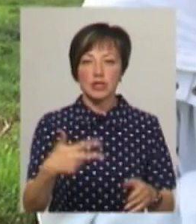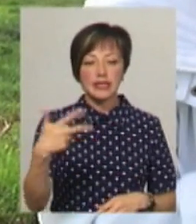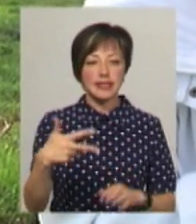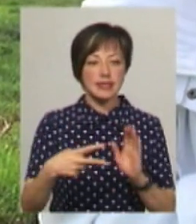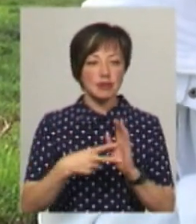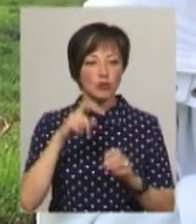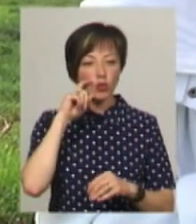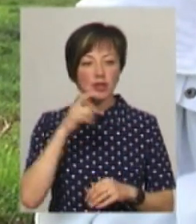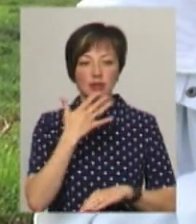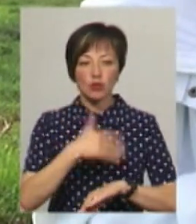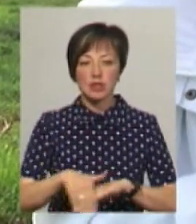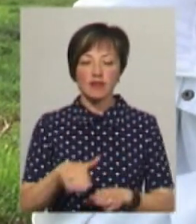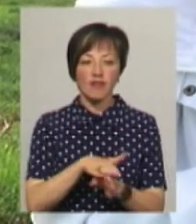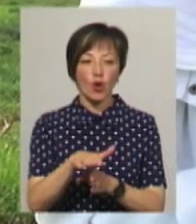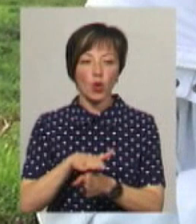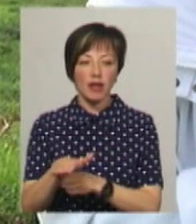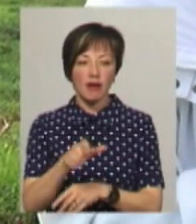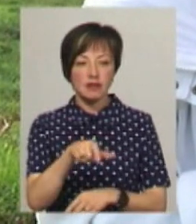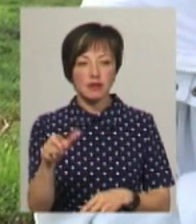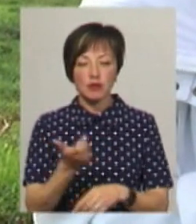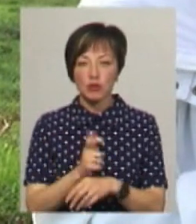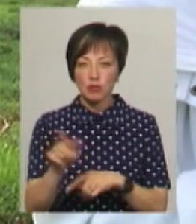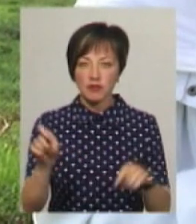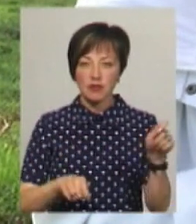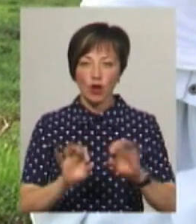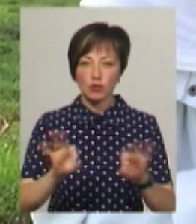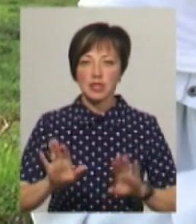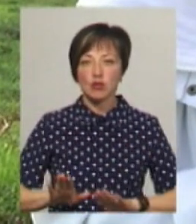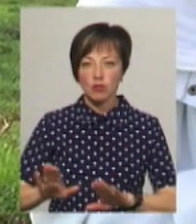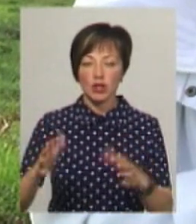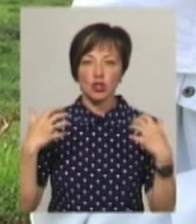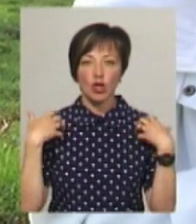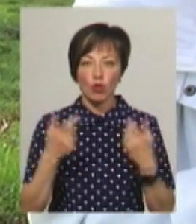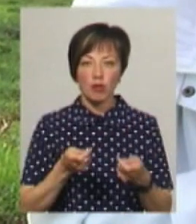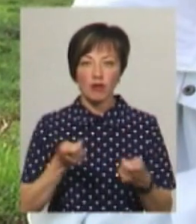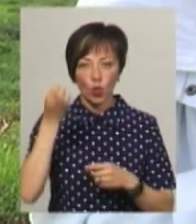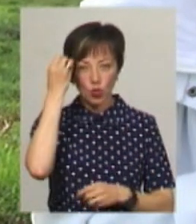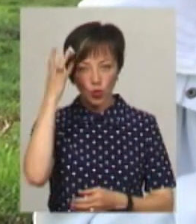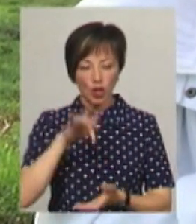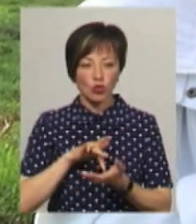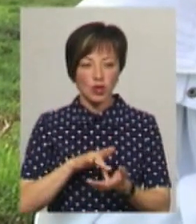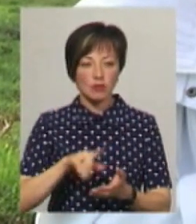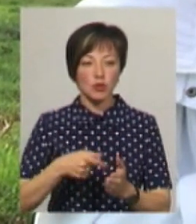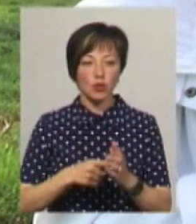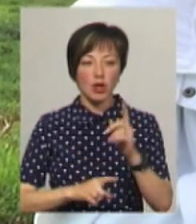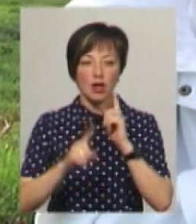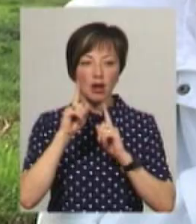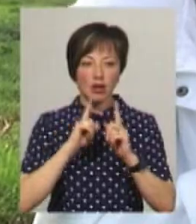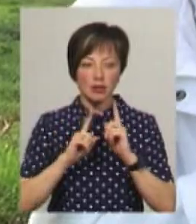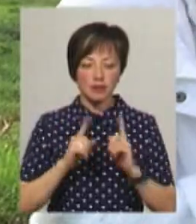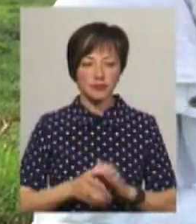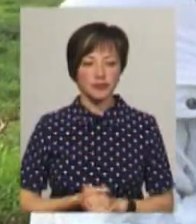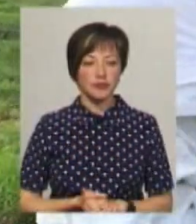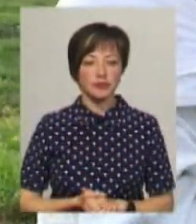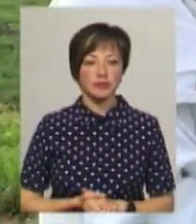37 українських та іноземних виконавців. Більше про фестиваль розповість заступниця начальника управління культури та туризму Хмельницької міської ради